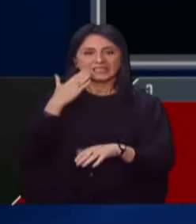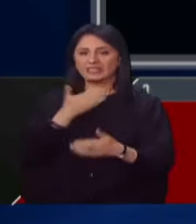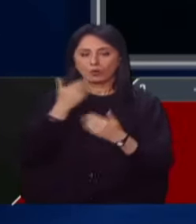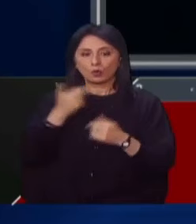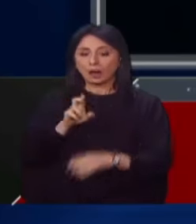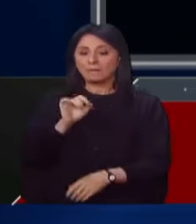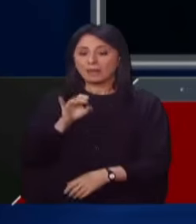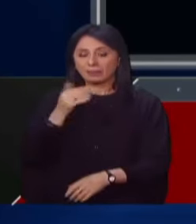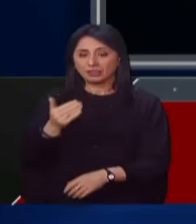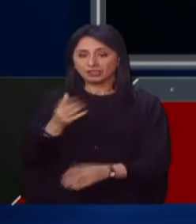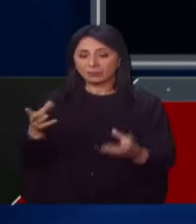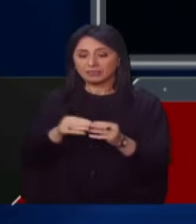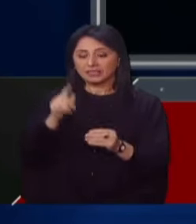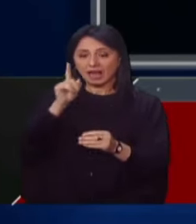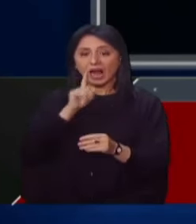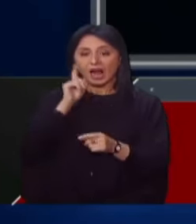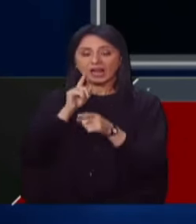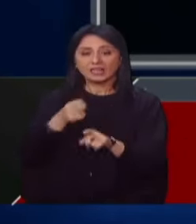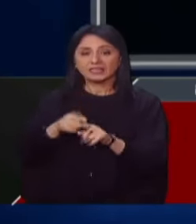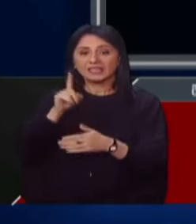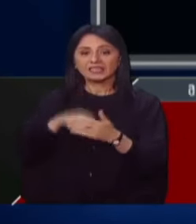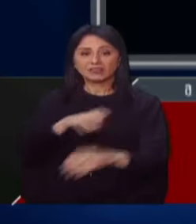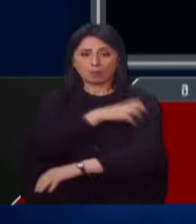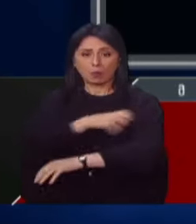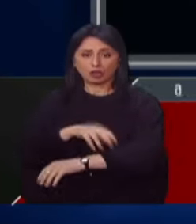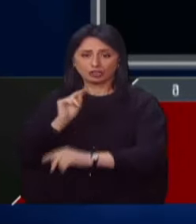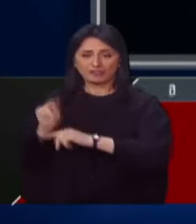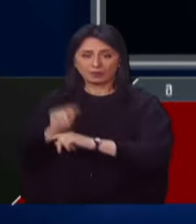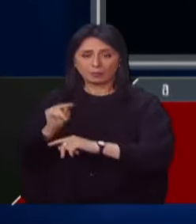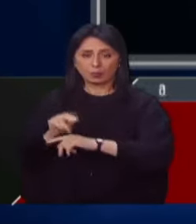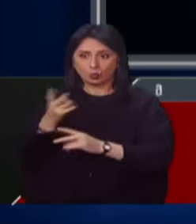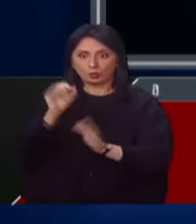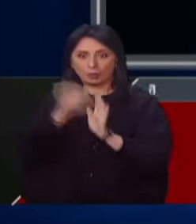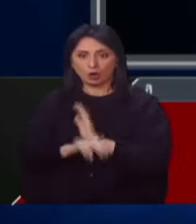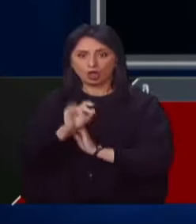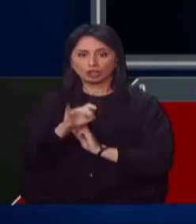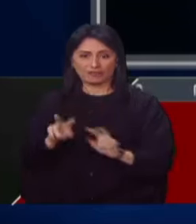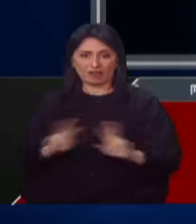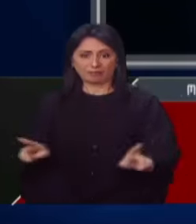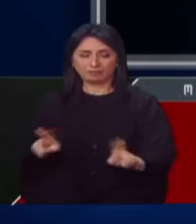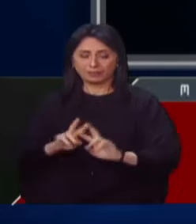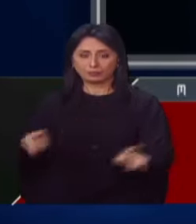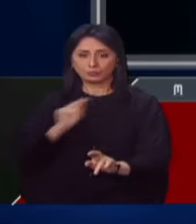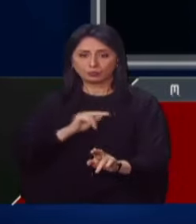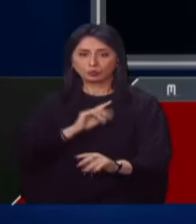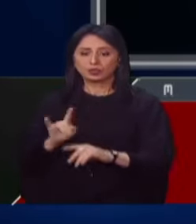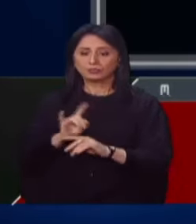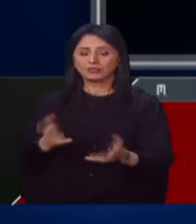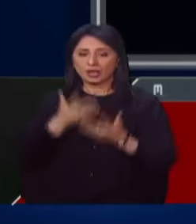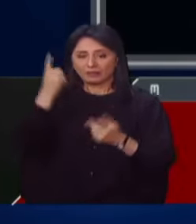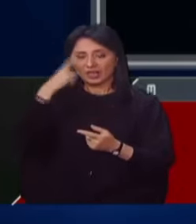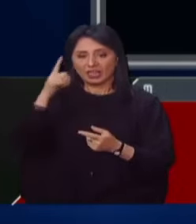მოხუცი. ბერბიჭაშვილს და მის თანამოაზრე ახალგაზრდებს ეს რწმენა ბოლშევიკურმა იდეოლოგიამ ჩაუნერგა. მსგავსი მეთოდებით მუშაობს